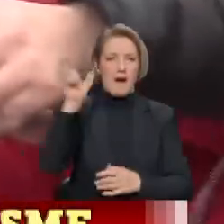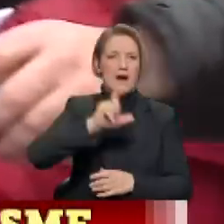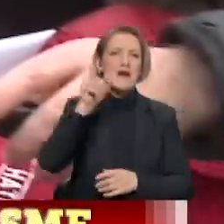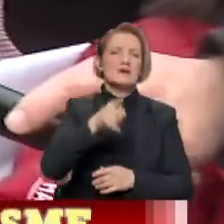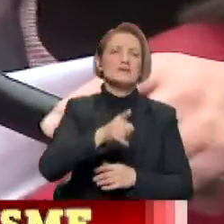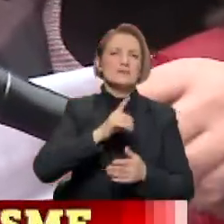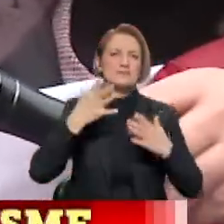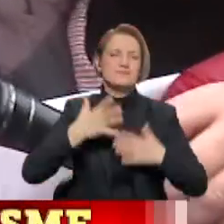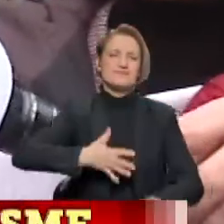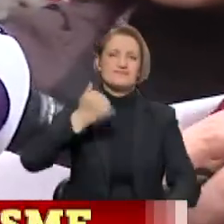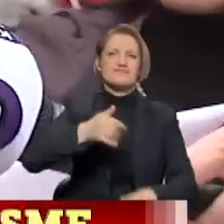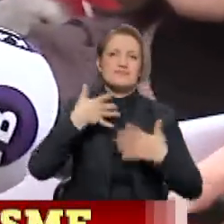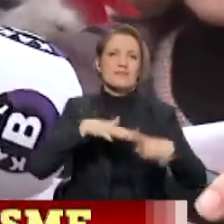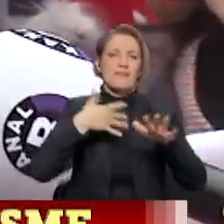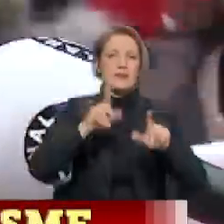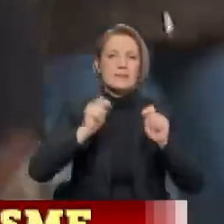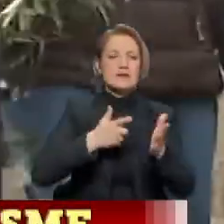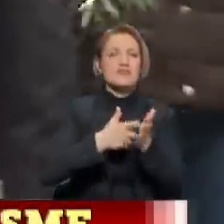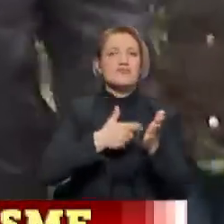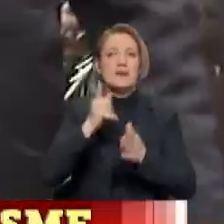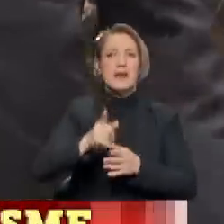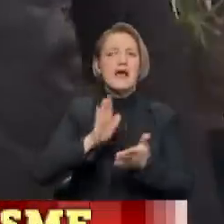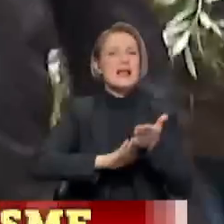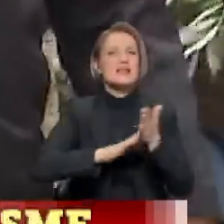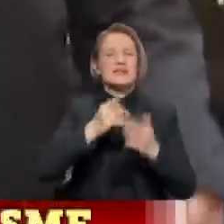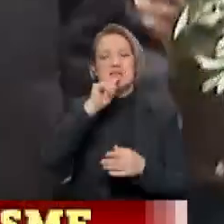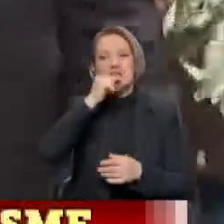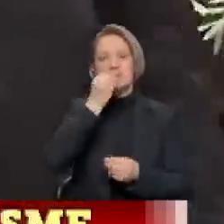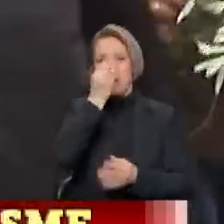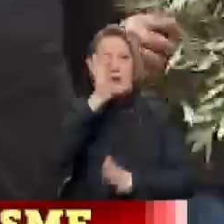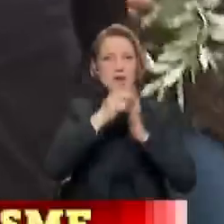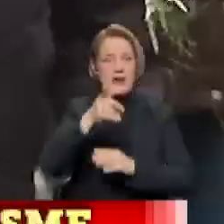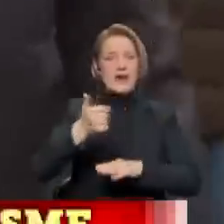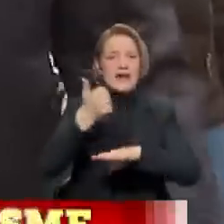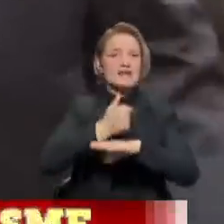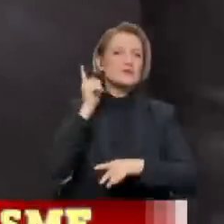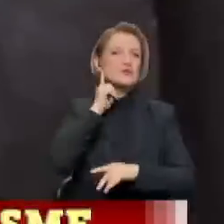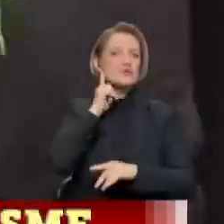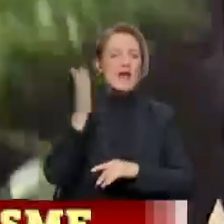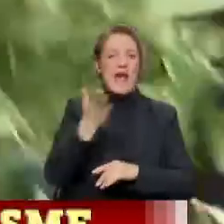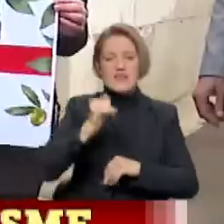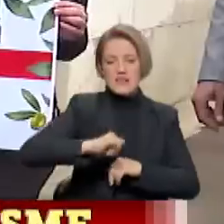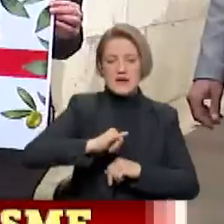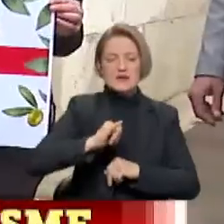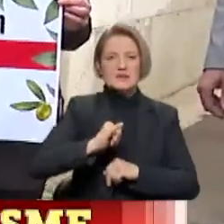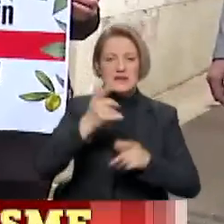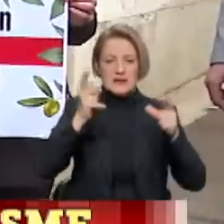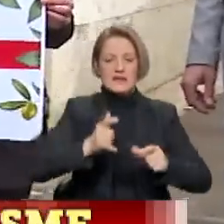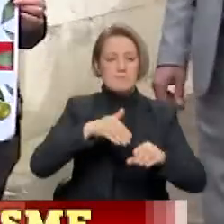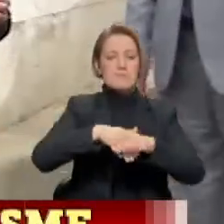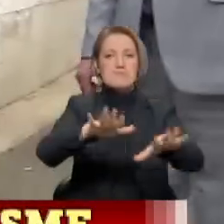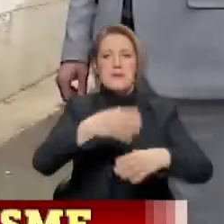Muğla Akbelen'deki köylüler, çiftçiler ellerinde zeytin dallarıyla bu sefer iktidarın duyacağı en yakın yerden, meclisin